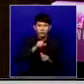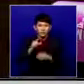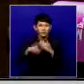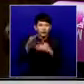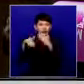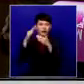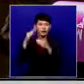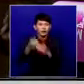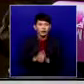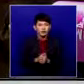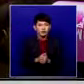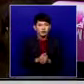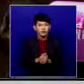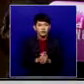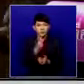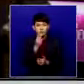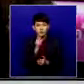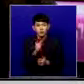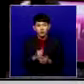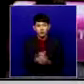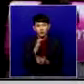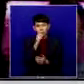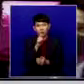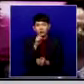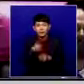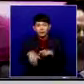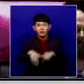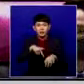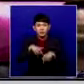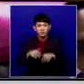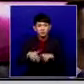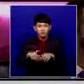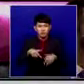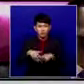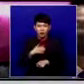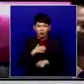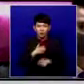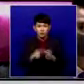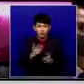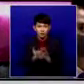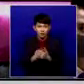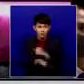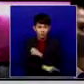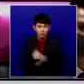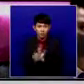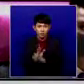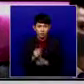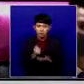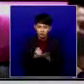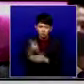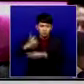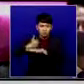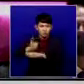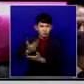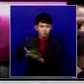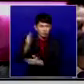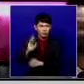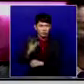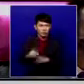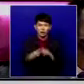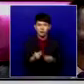ม่เชื่อนะทำประชาวิจารณ์ก็ได้คนไทยทั้งประเทศเอาแน่แต่อย่าโกงนะอย่าเอื้อเจ้าสัวนะทำมาให้ประชาช